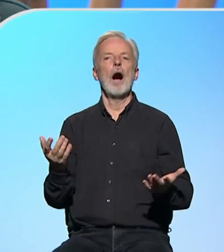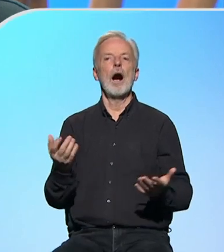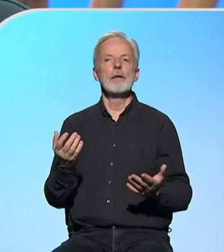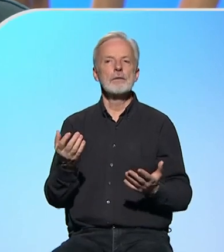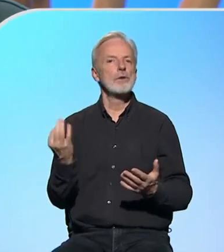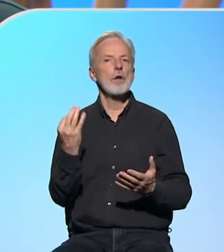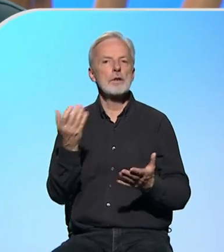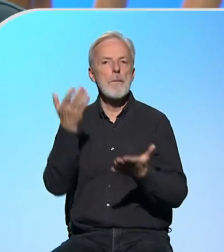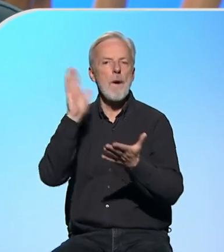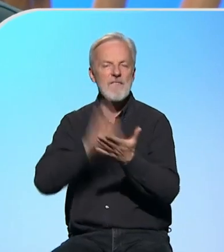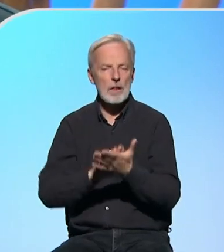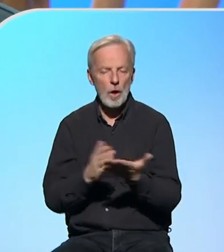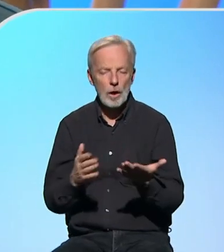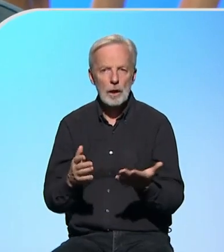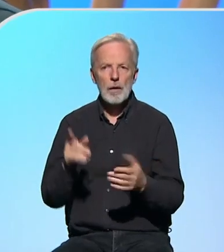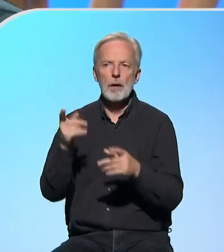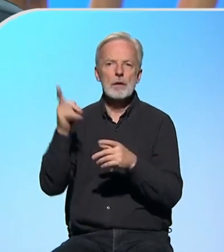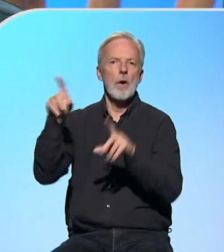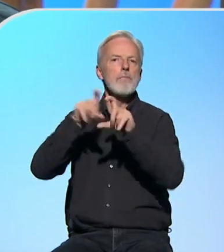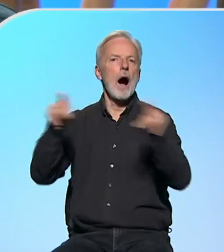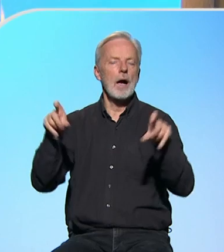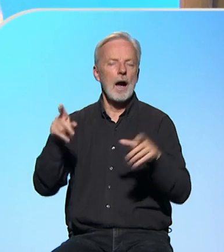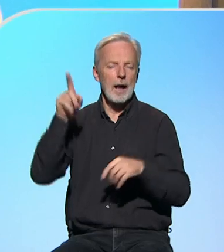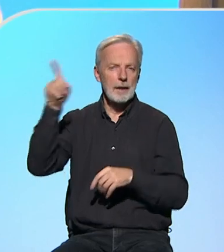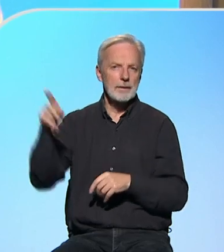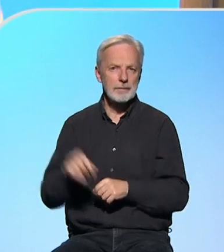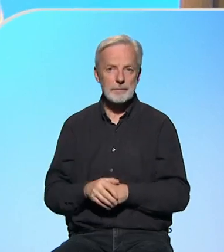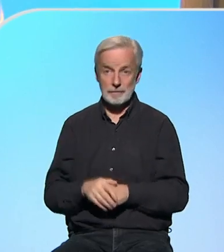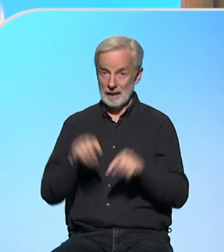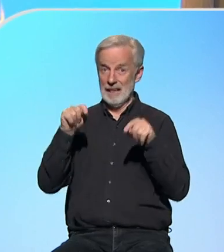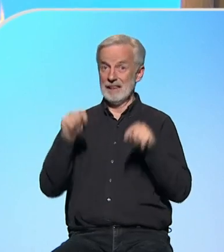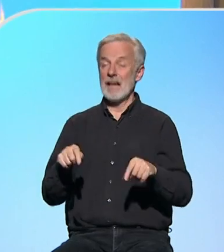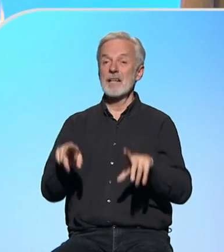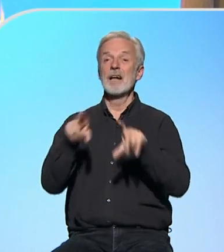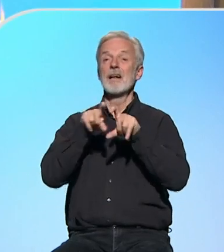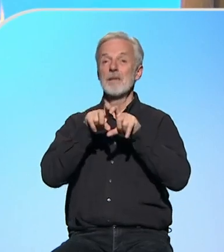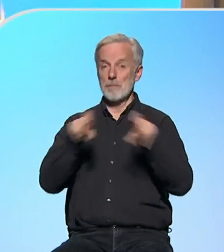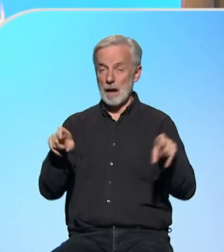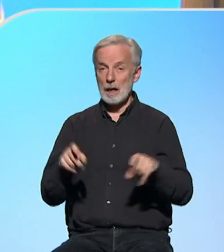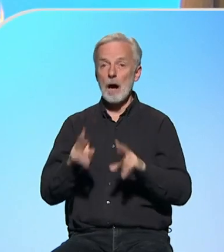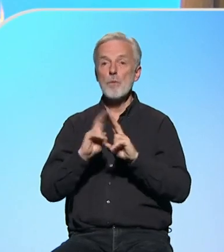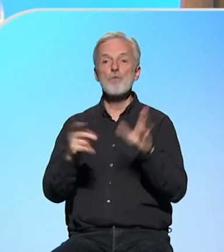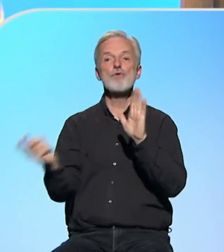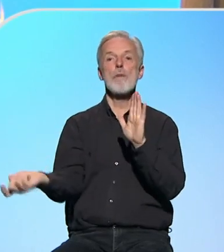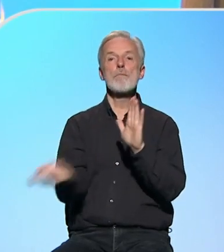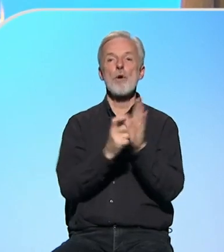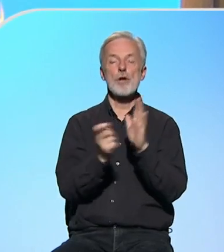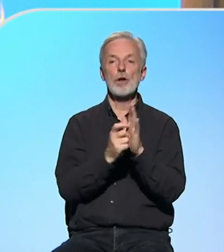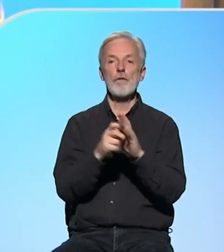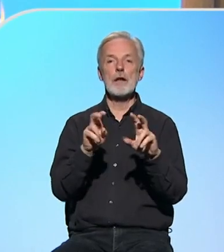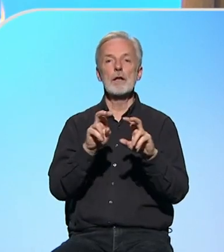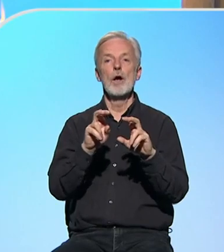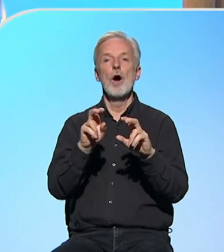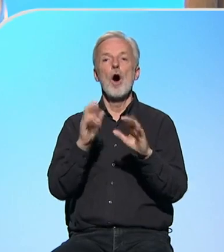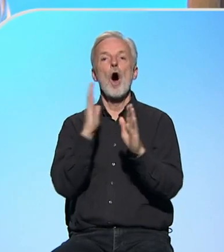že se jim to podařilo protlačit, tak co? A konkrétně teďka mají možnost proti nám nárokovat takzvaný úrokový rozdíl. A to znamená,